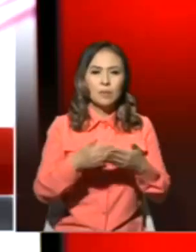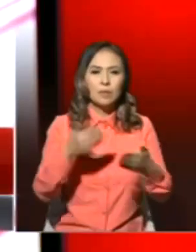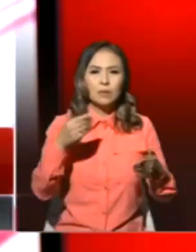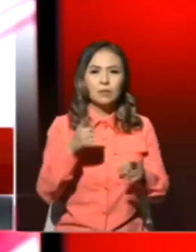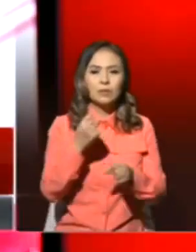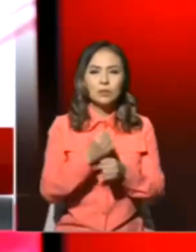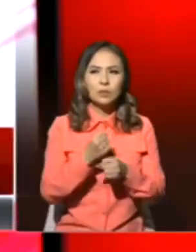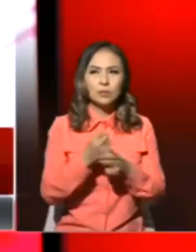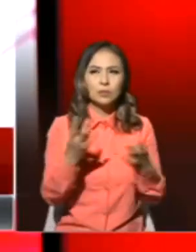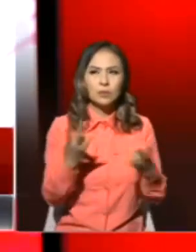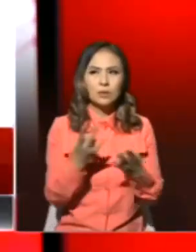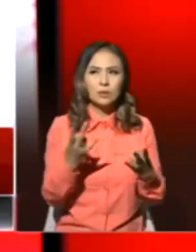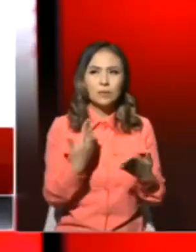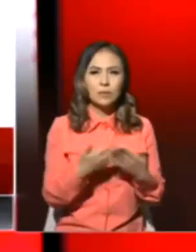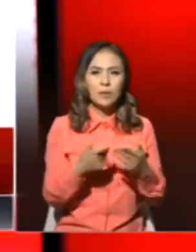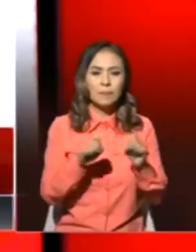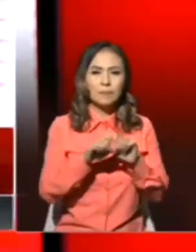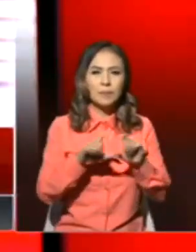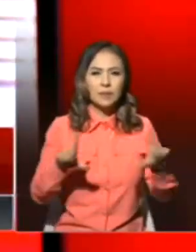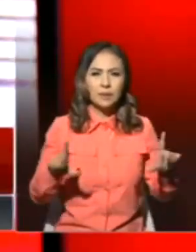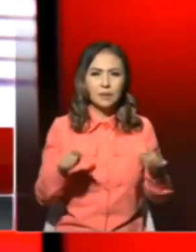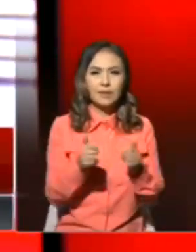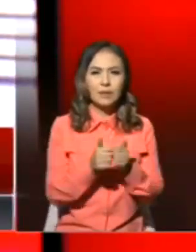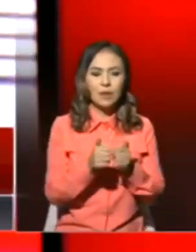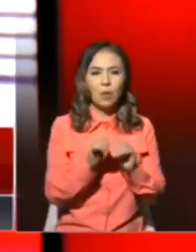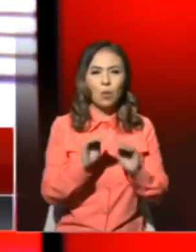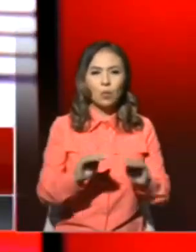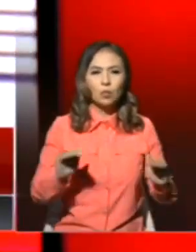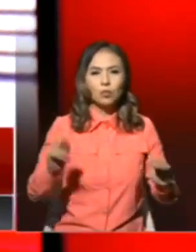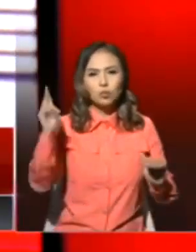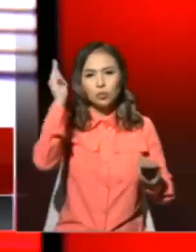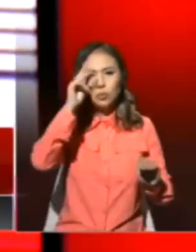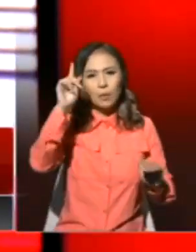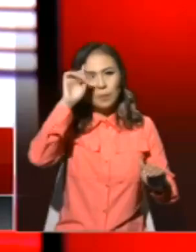үшін не істеуіміз керек? Мына мектеп қабырғасындағы оқушыларға